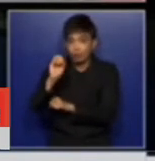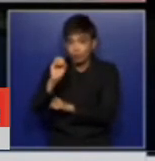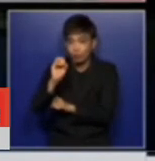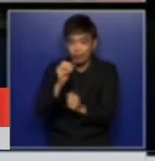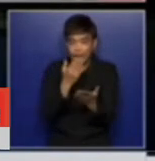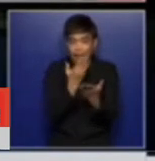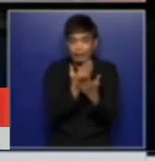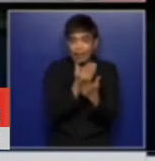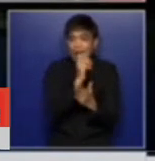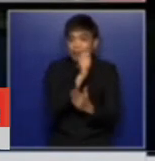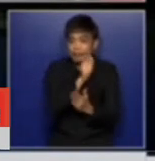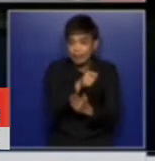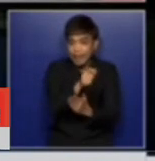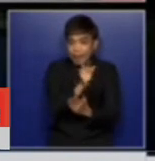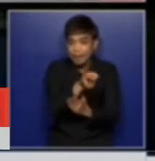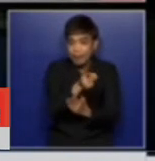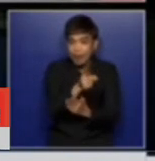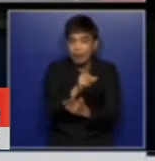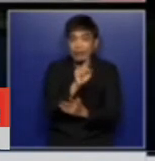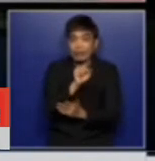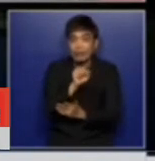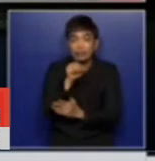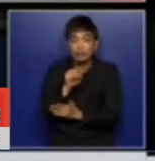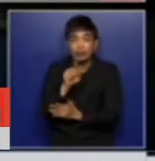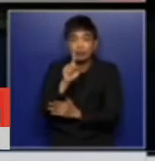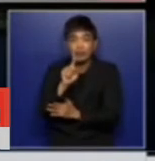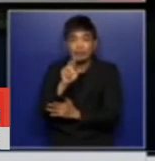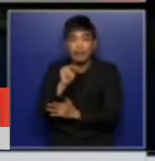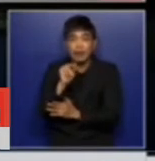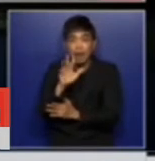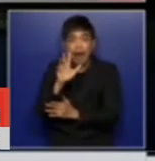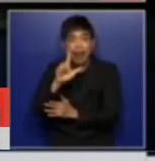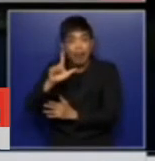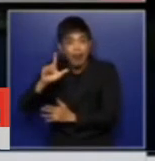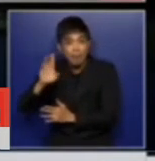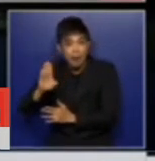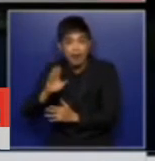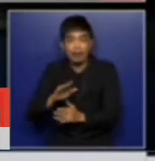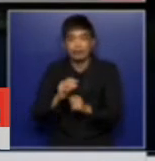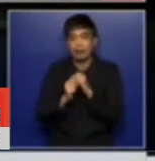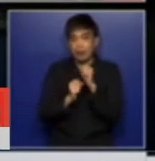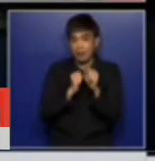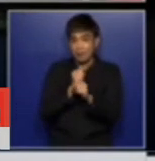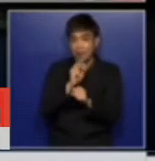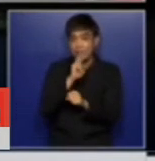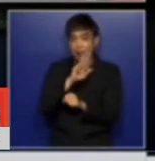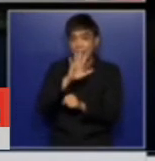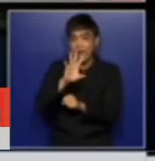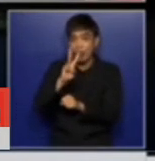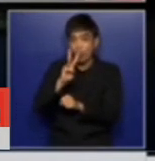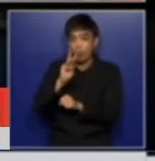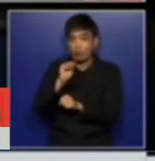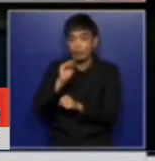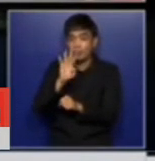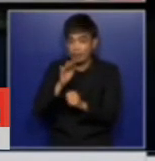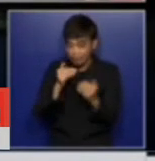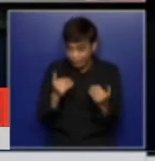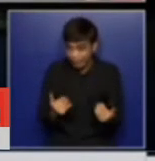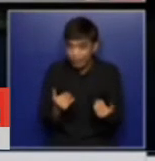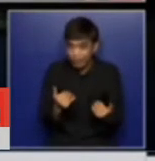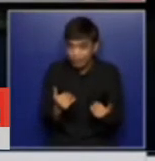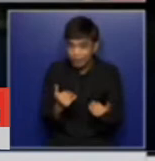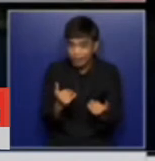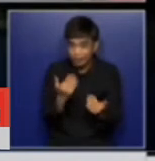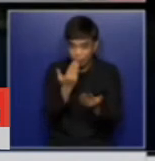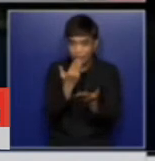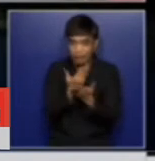ท่ากับ 1.135 ล้านล้านบาทพอมาถึงปี2564ปีนี้นะครับที่ท่านตั้งรายจ่